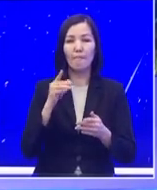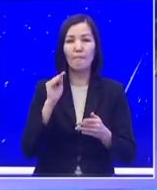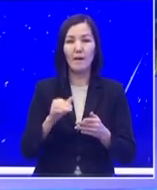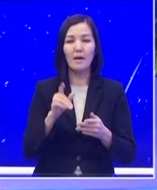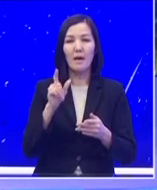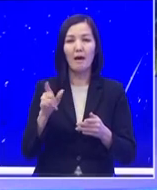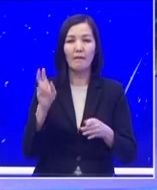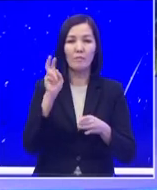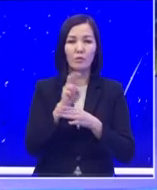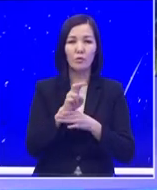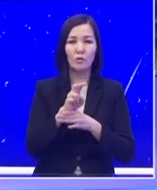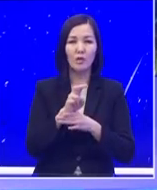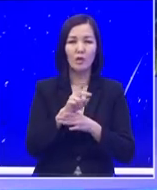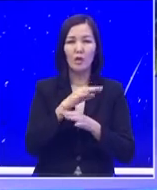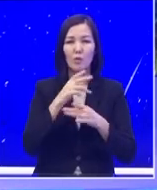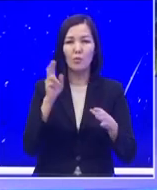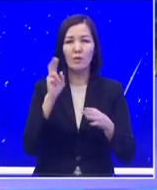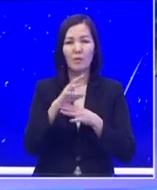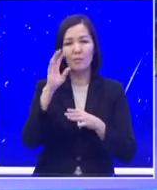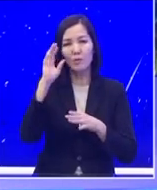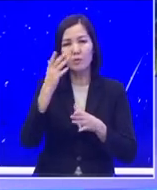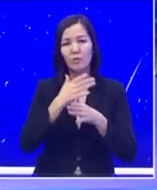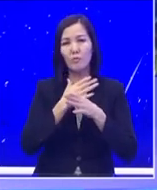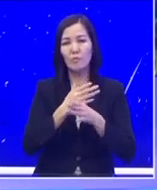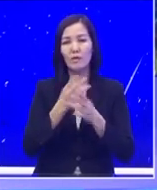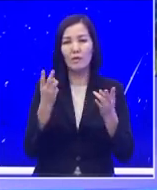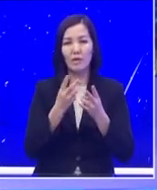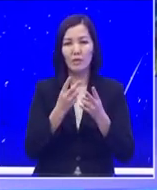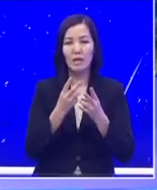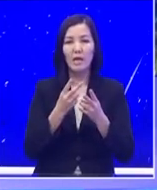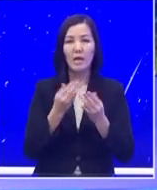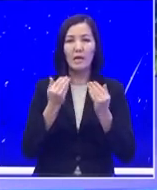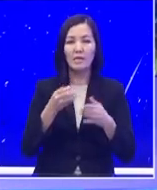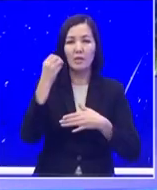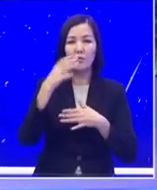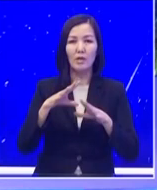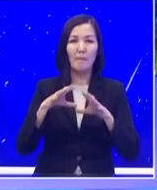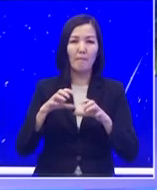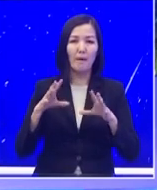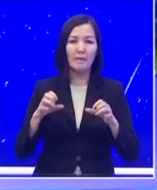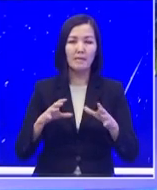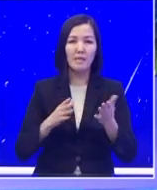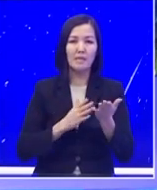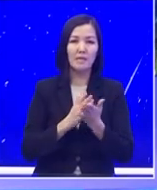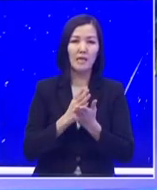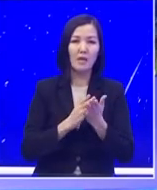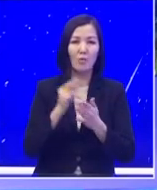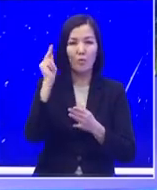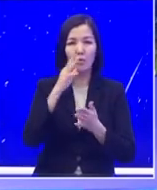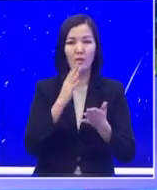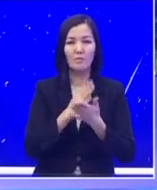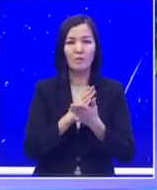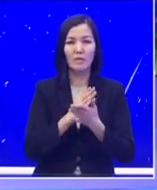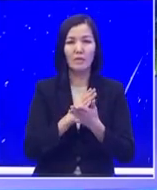жүгінген. Мамандардың айтуынша, көбіне келушілер психологтардың көмегіне зәру. Қазірде орталықта массаж саласы мамандары оқытылып